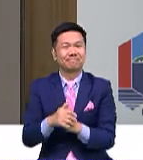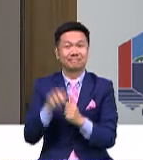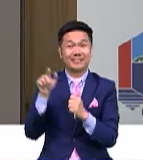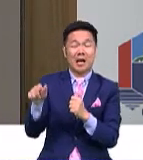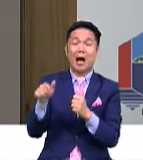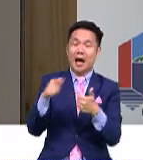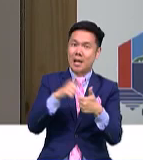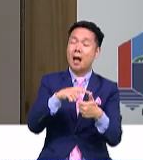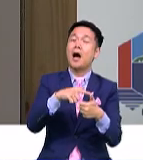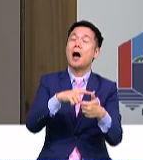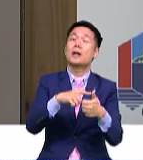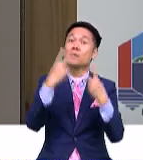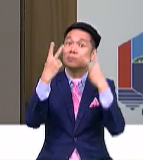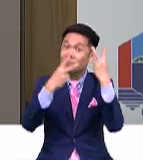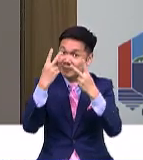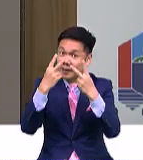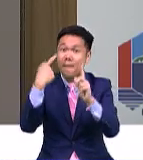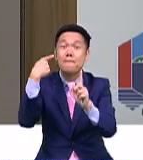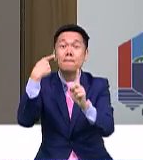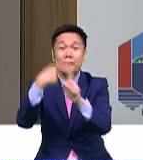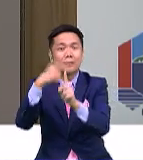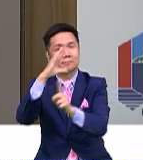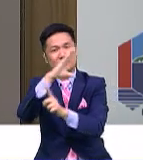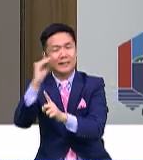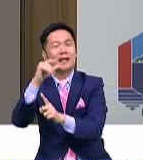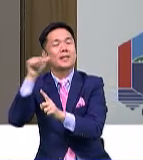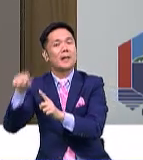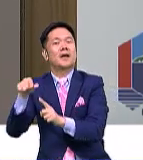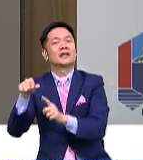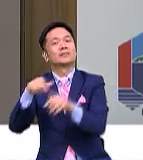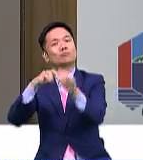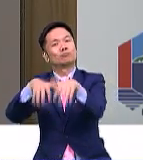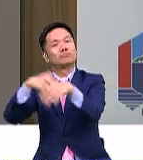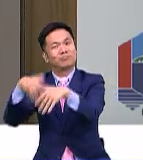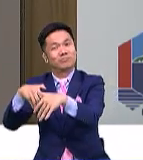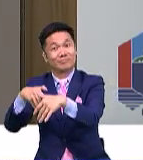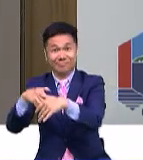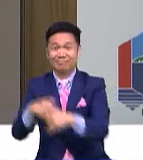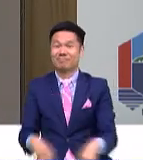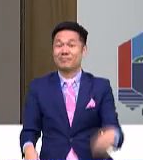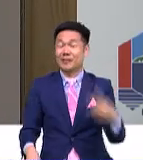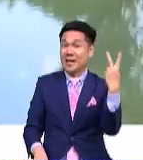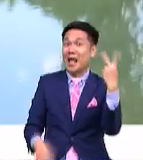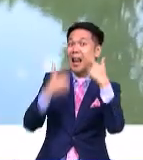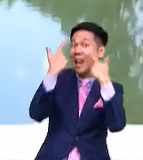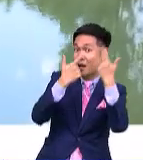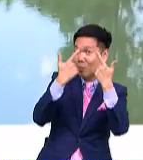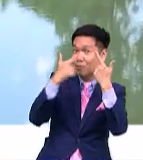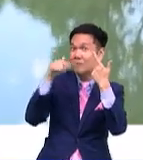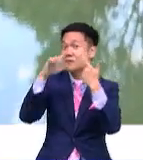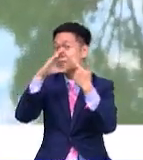sektor pertanian pelancongan untuk jadi attraction barulah ke Langkawi.